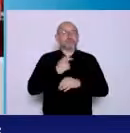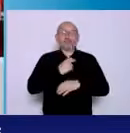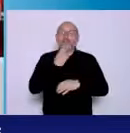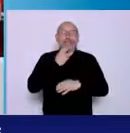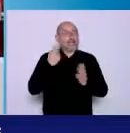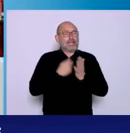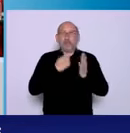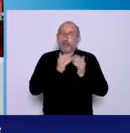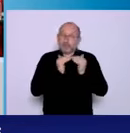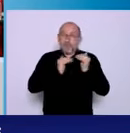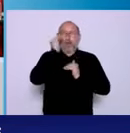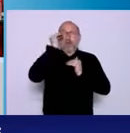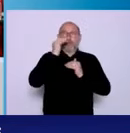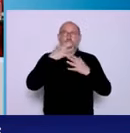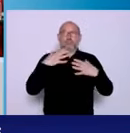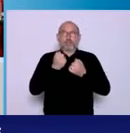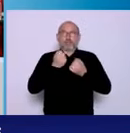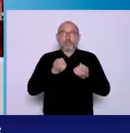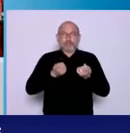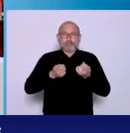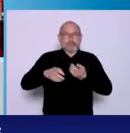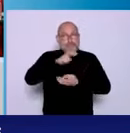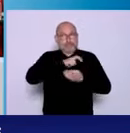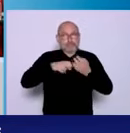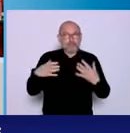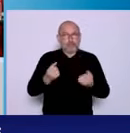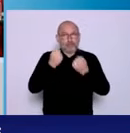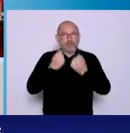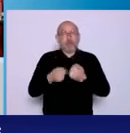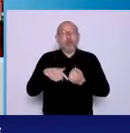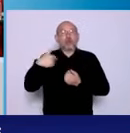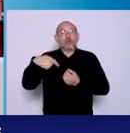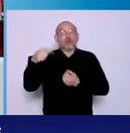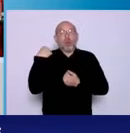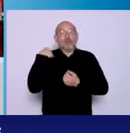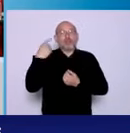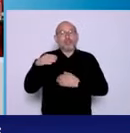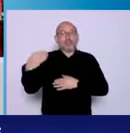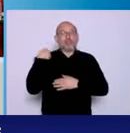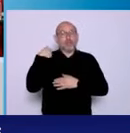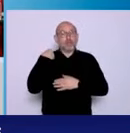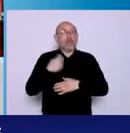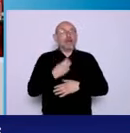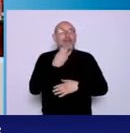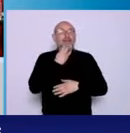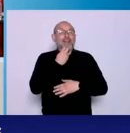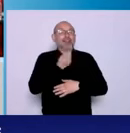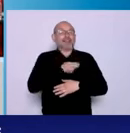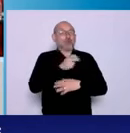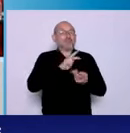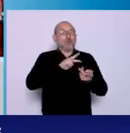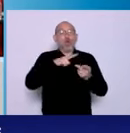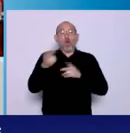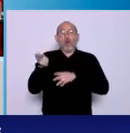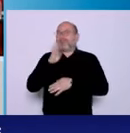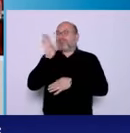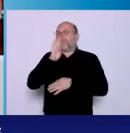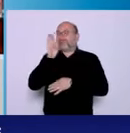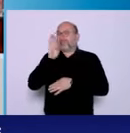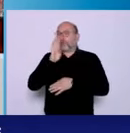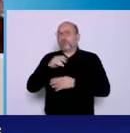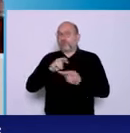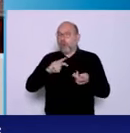neulich bekam jemand zu mir sagte Herr Scholz ich habe meinen Elektroofen gerade auf ein Gasofen umgestellt und habe ich